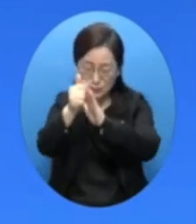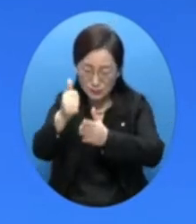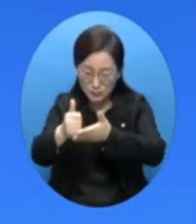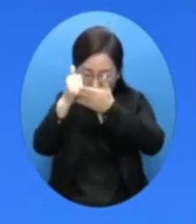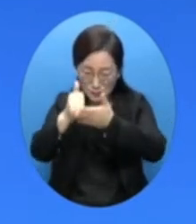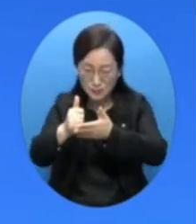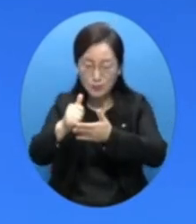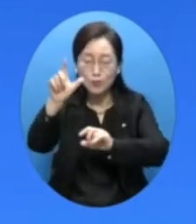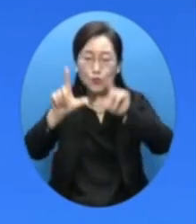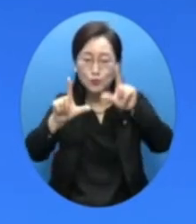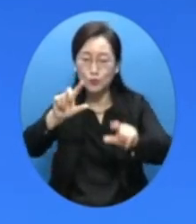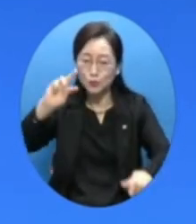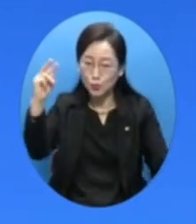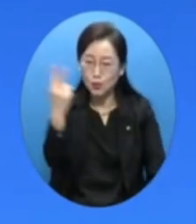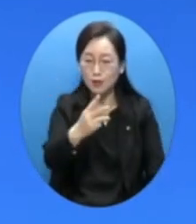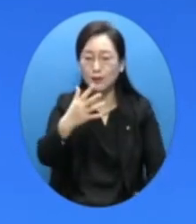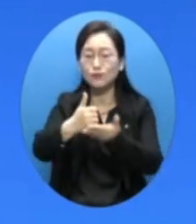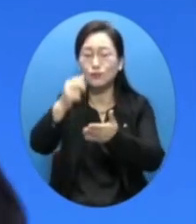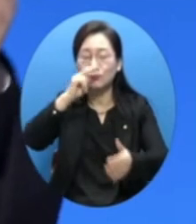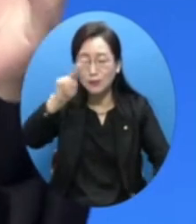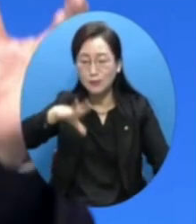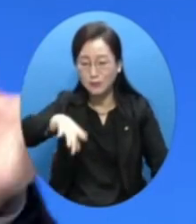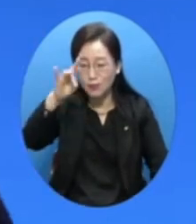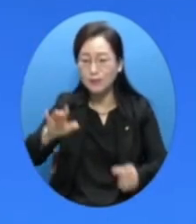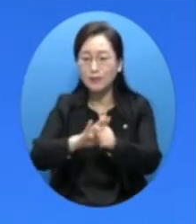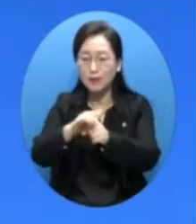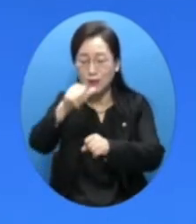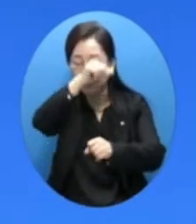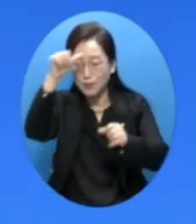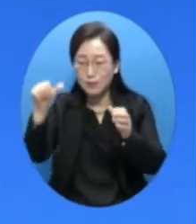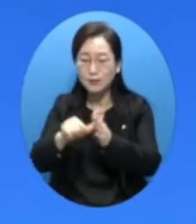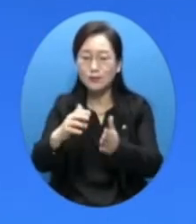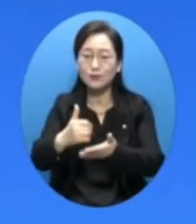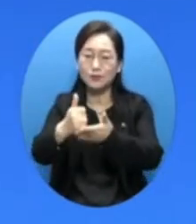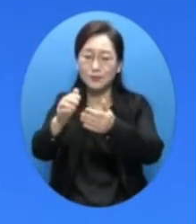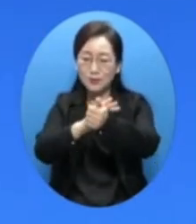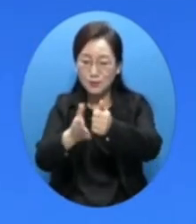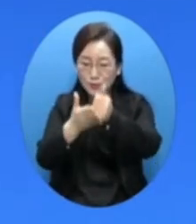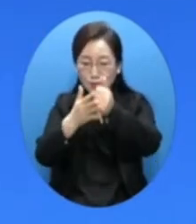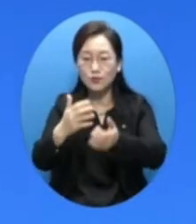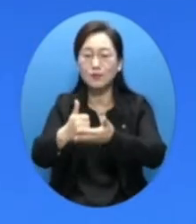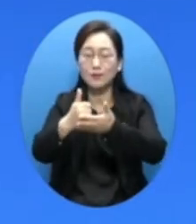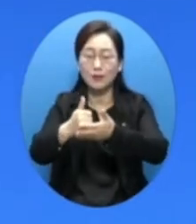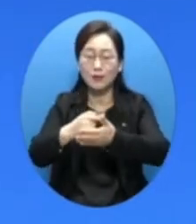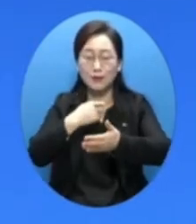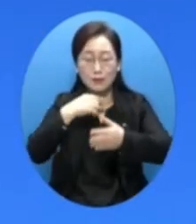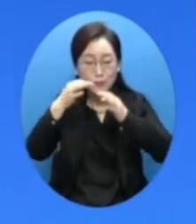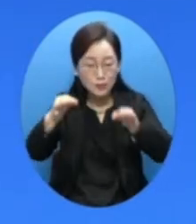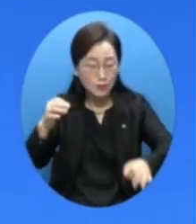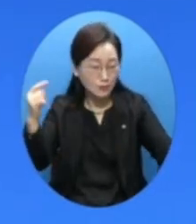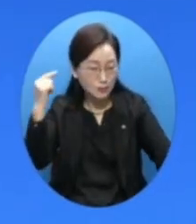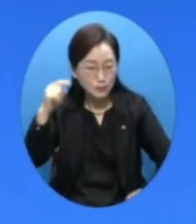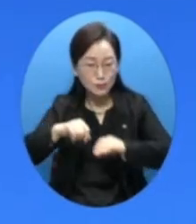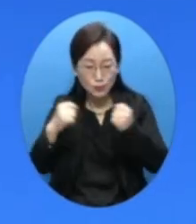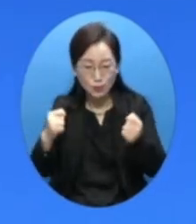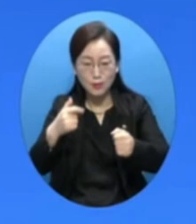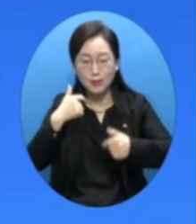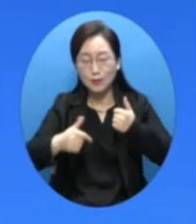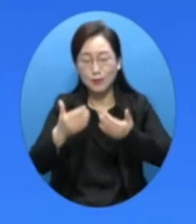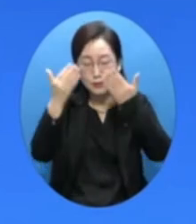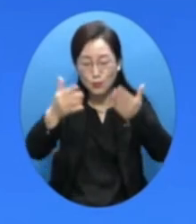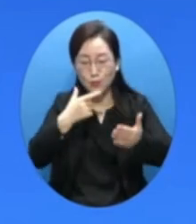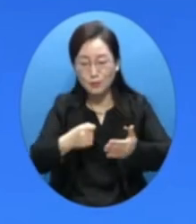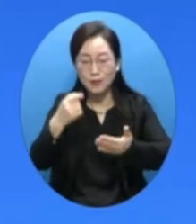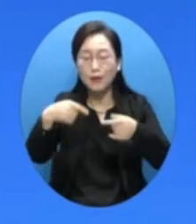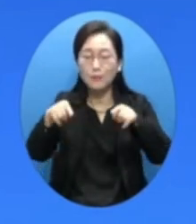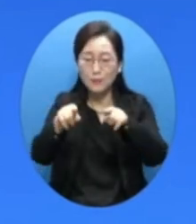모습으로 돌아가서 주여 우리의 모습으로 한 평생을 듣고 주님 기쁘게 하는 삶을 살기가 나오네 주님이 함께